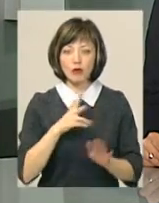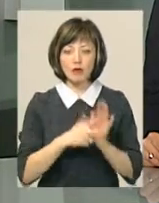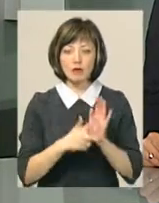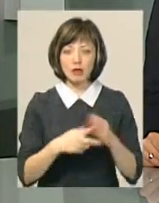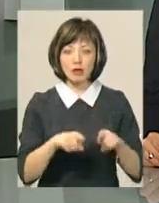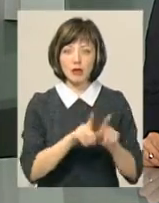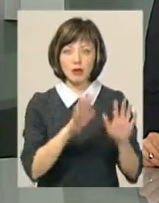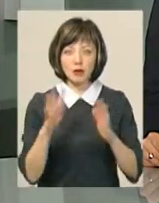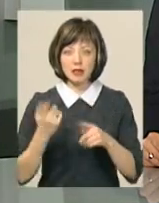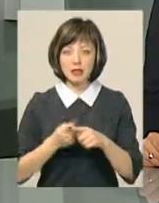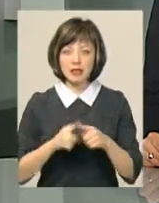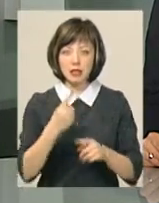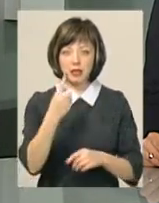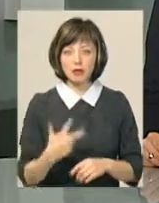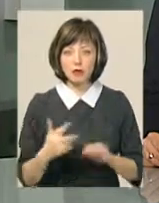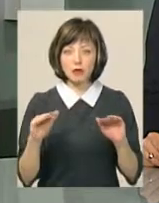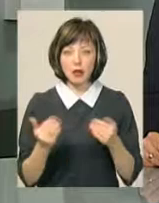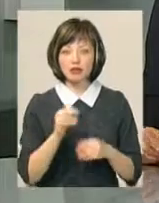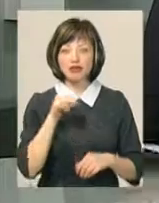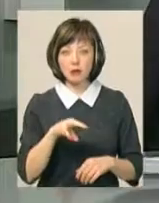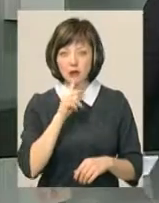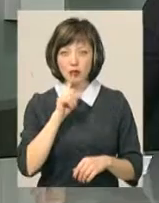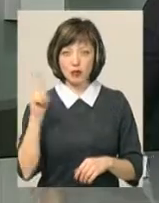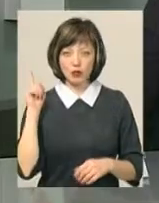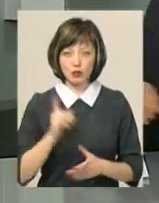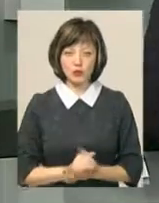80 таких випадків. Це на третину менше, ніж рік тому.